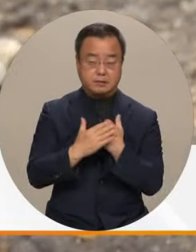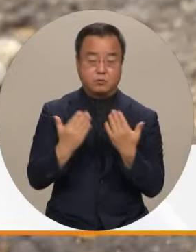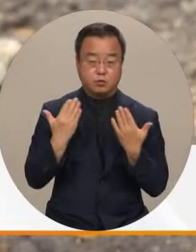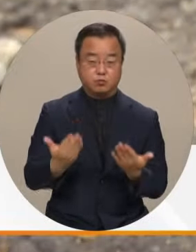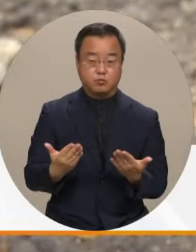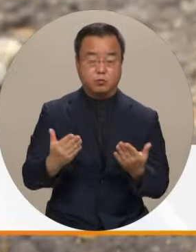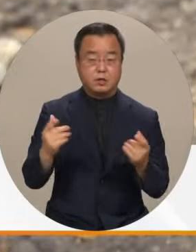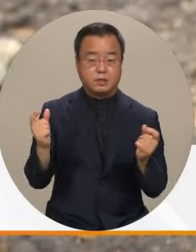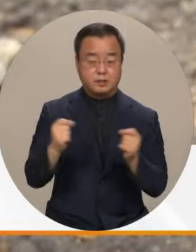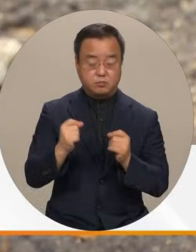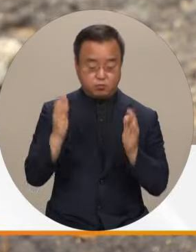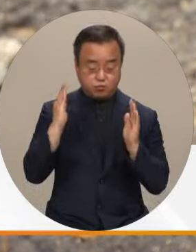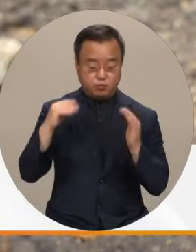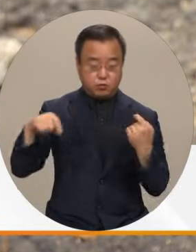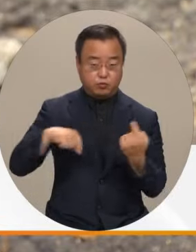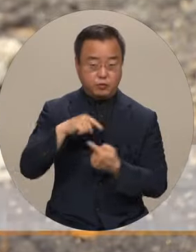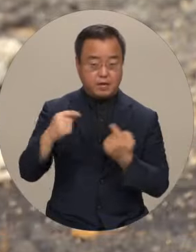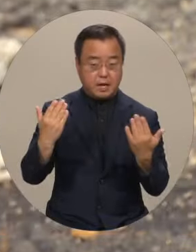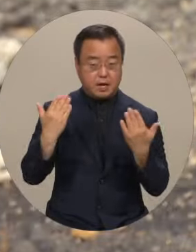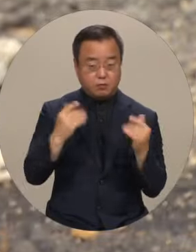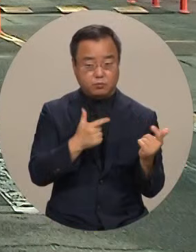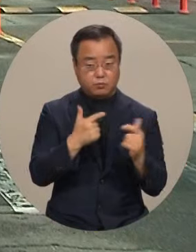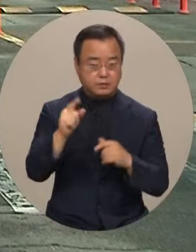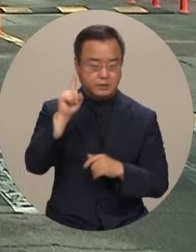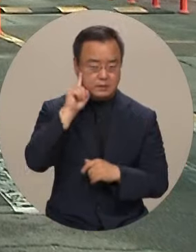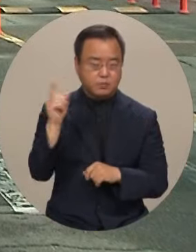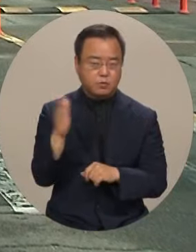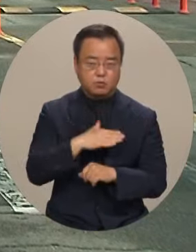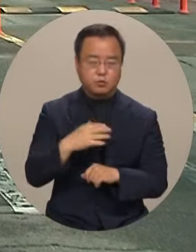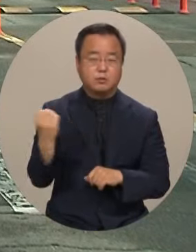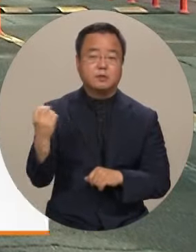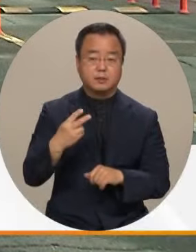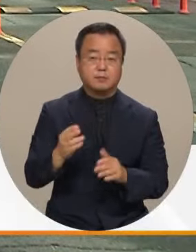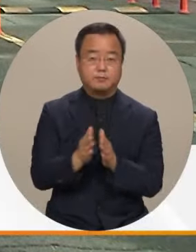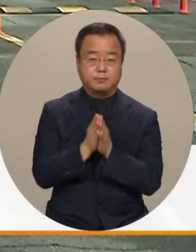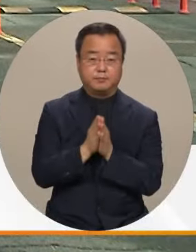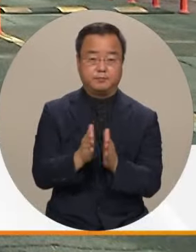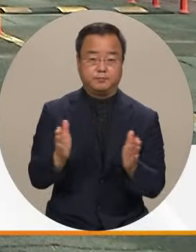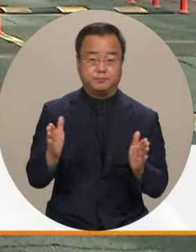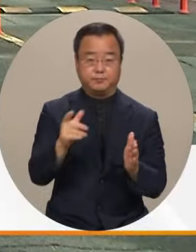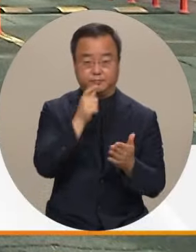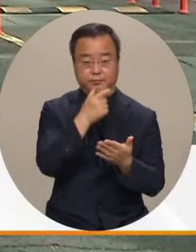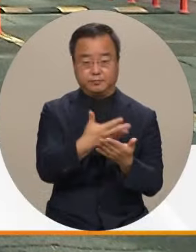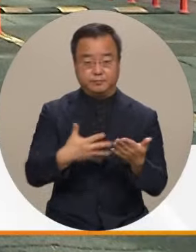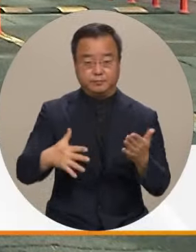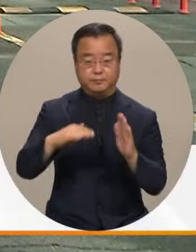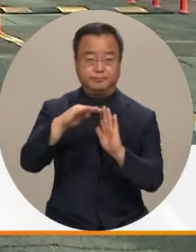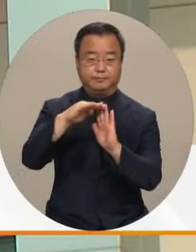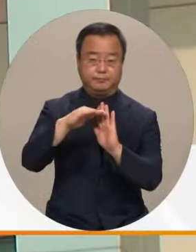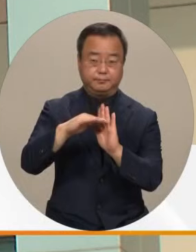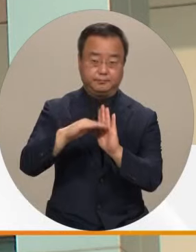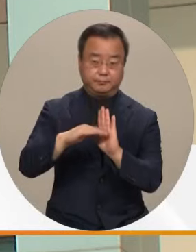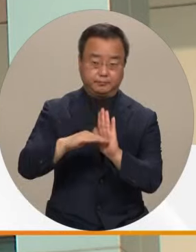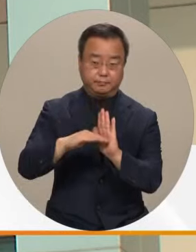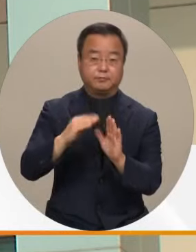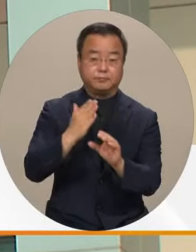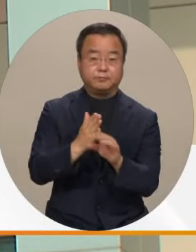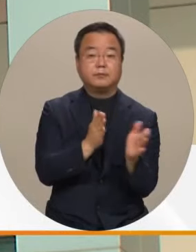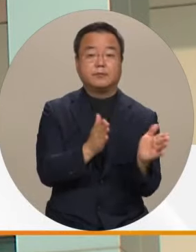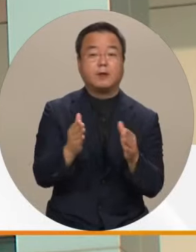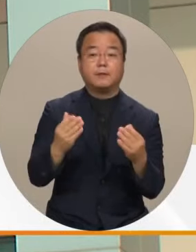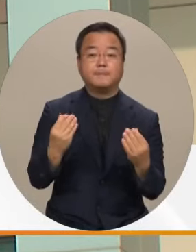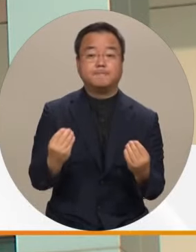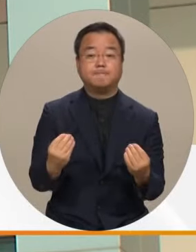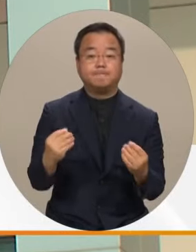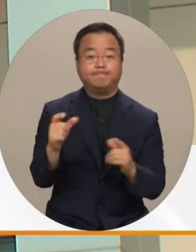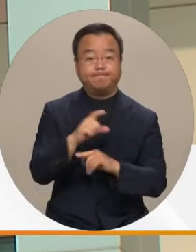바로 다음날부터 정상 수업을 제기했습니다 전 수위가 조금 이제 낮아지는 것도 있고 정리가 됐기 때문에